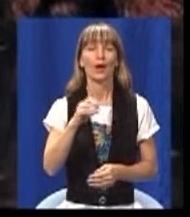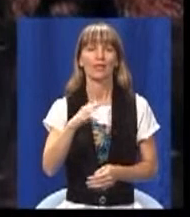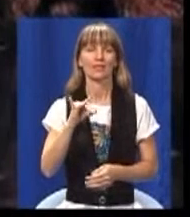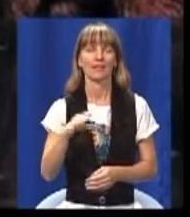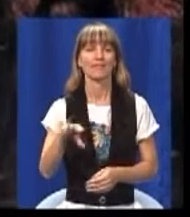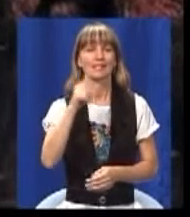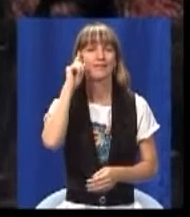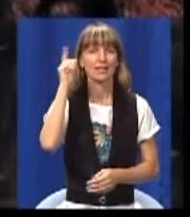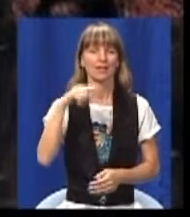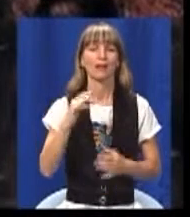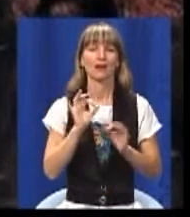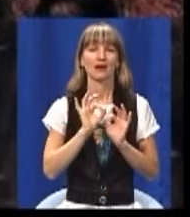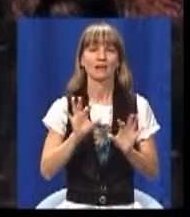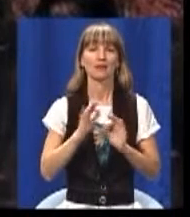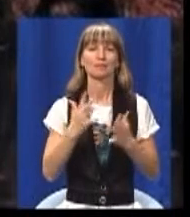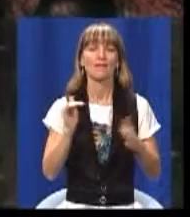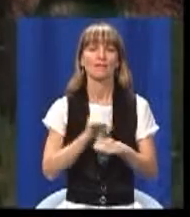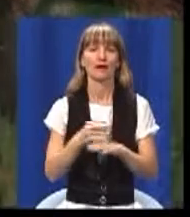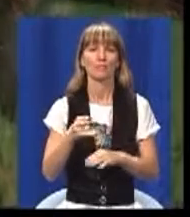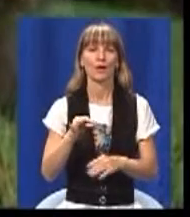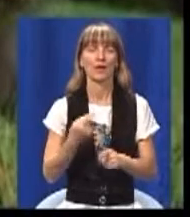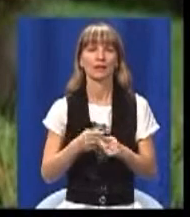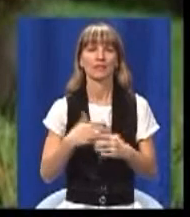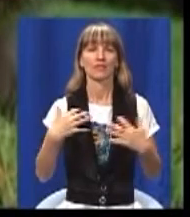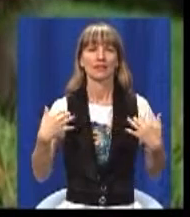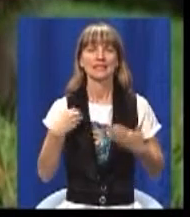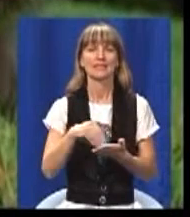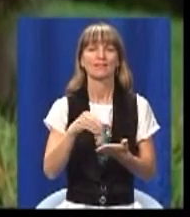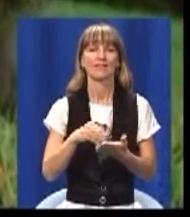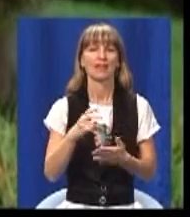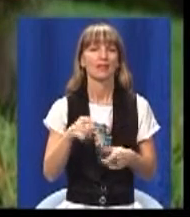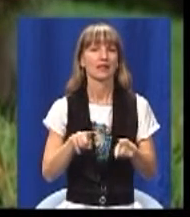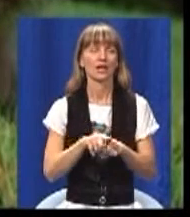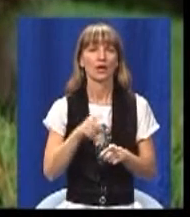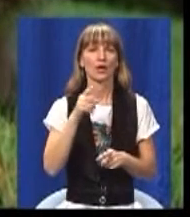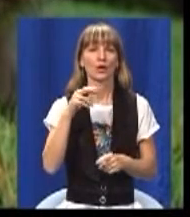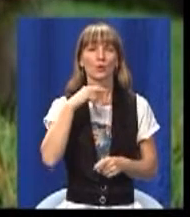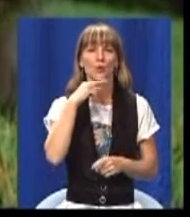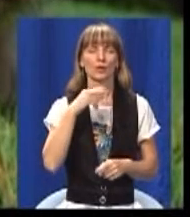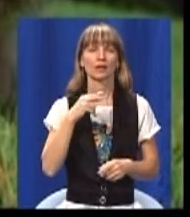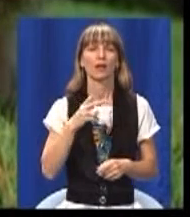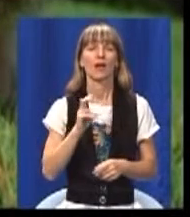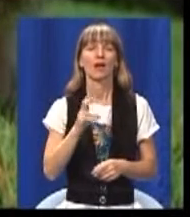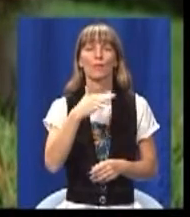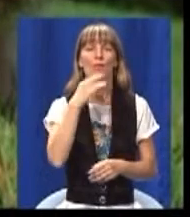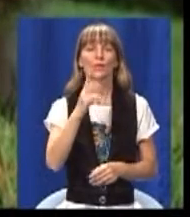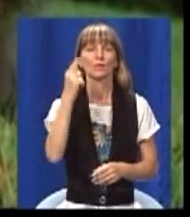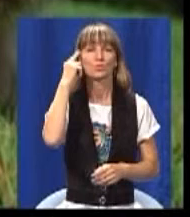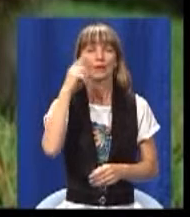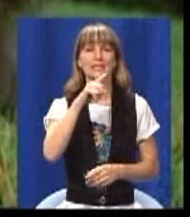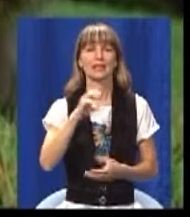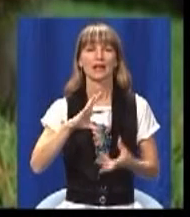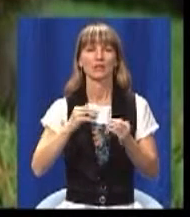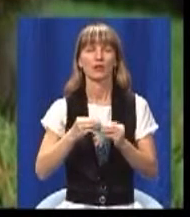а ми розкажемо вам більше фактів про цих тваринок. Свині не такі дурні створіння, як багато хто думає. За